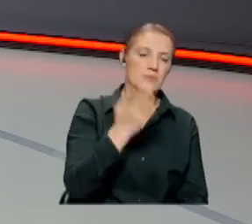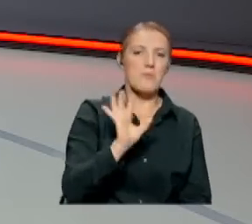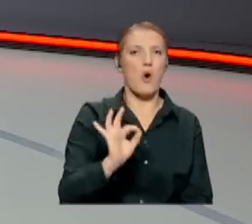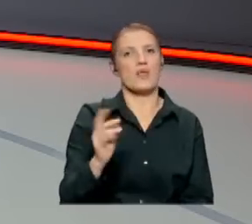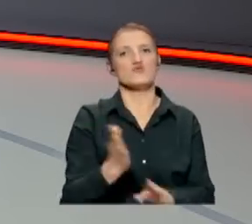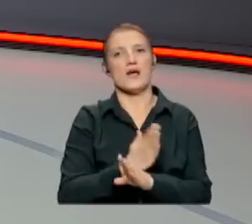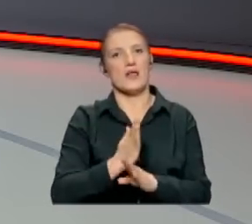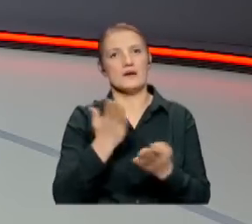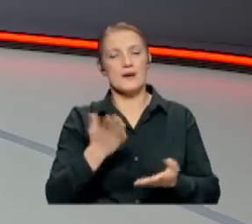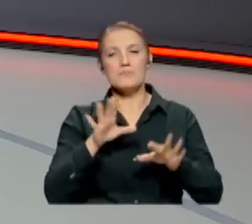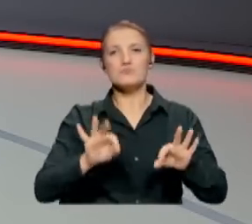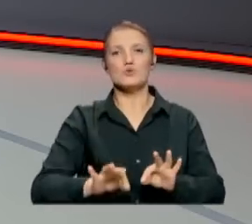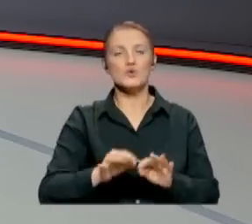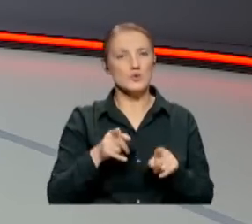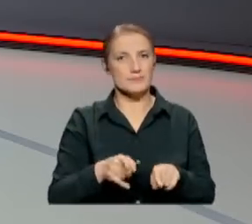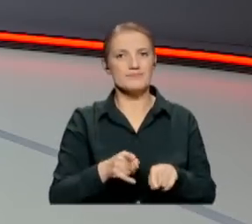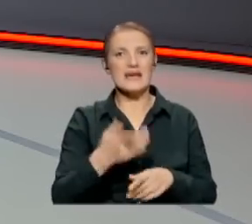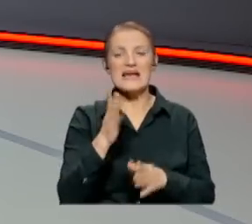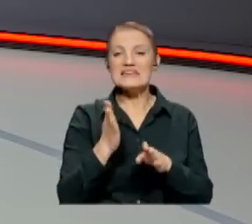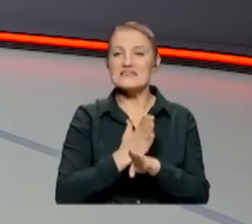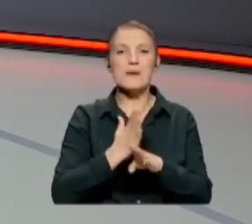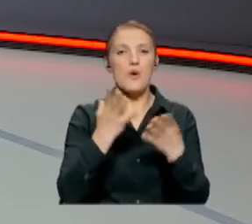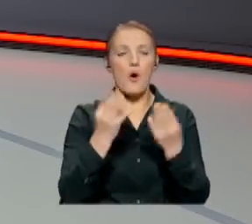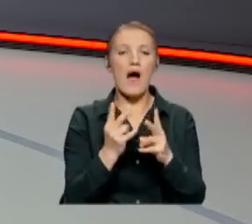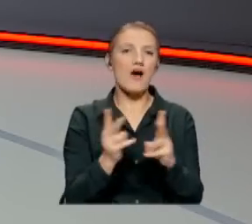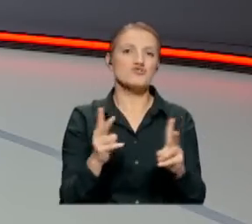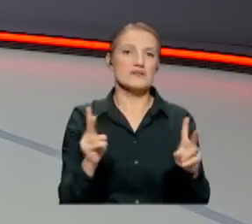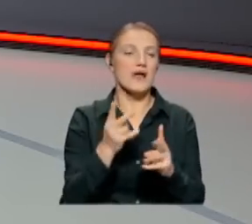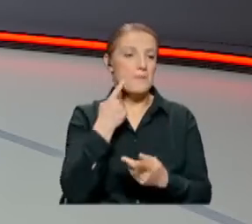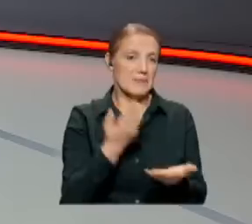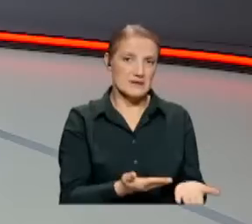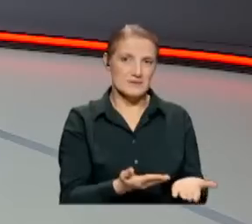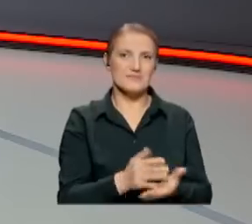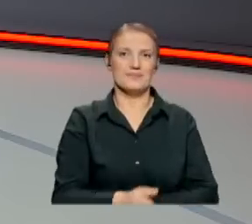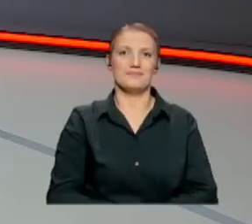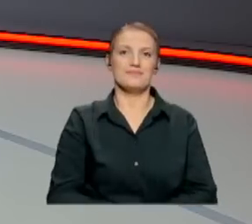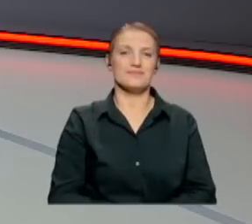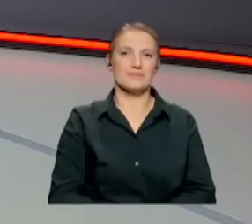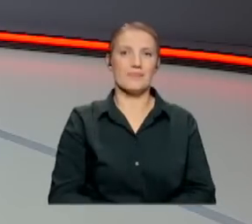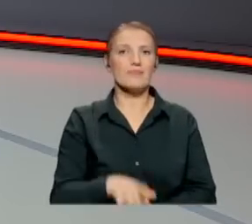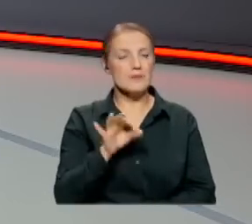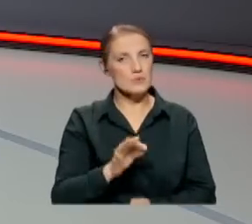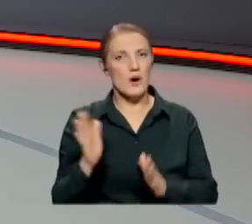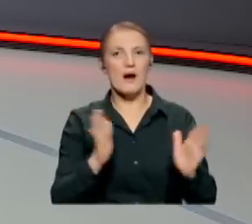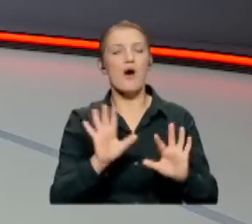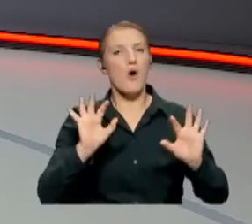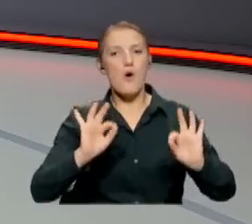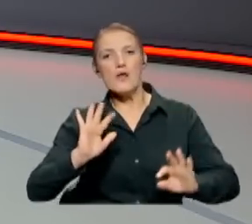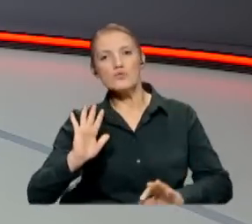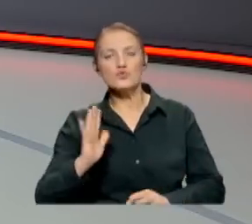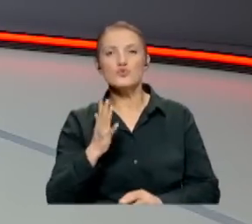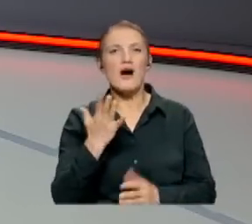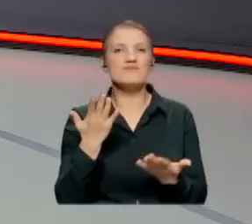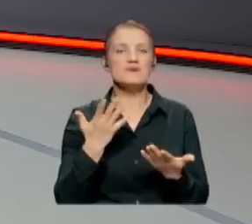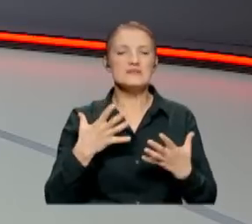böyle şeyler yani bu liyakatın sebepleri olarak açıklanan şeylere bakın Ha bu arada Öyle acayip